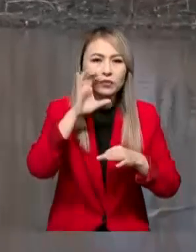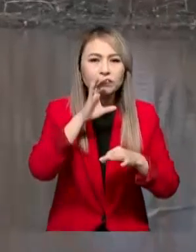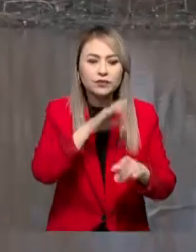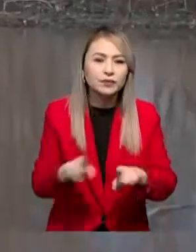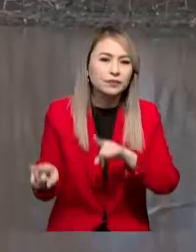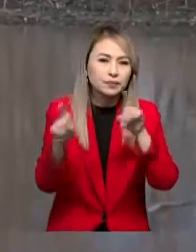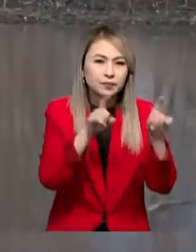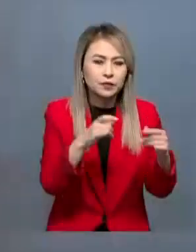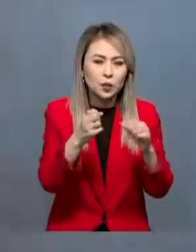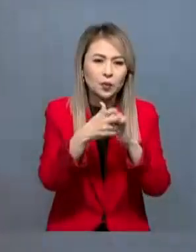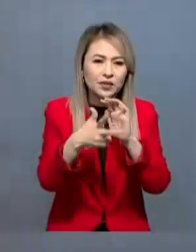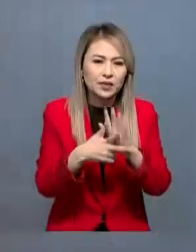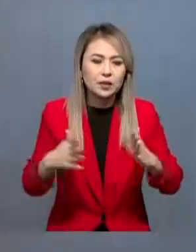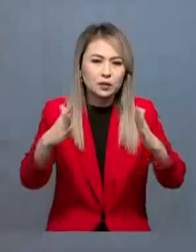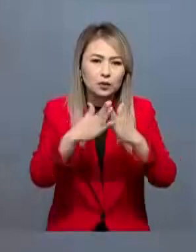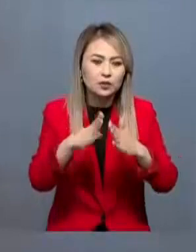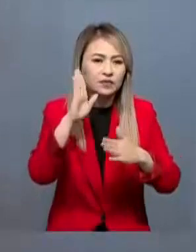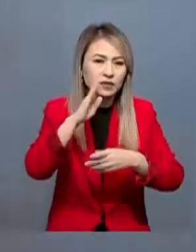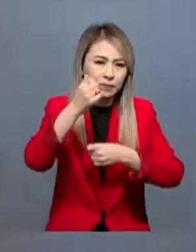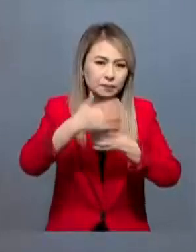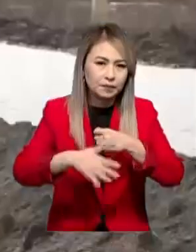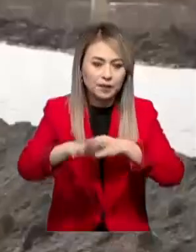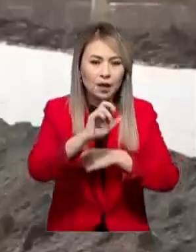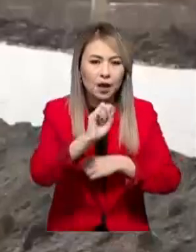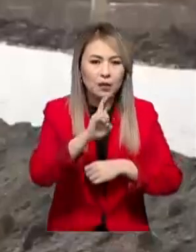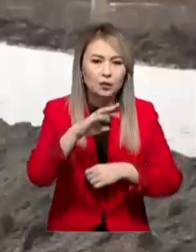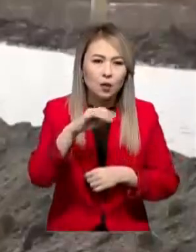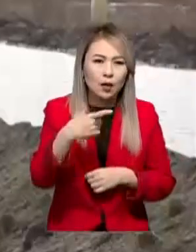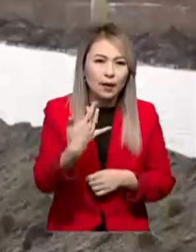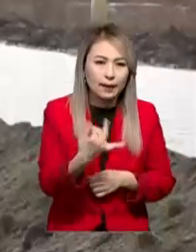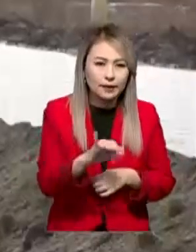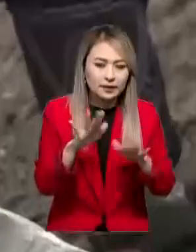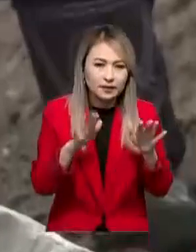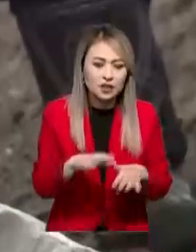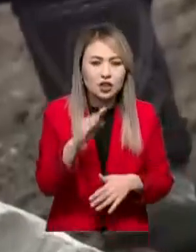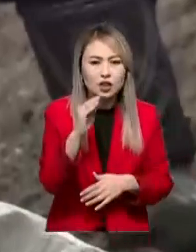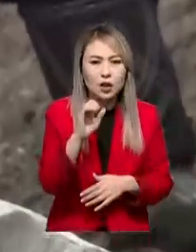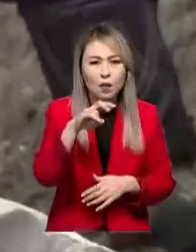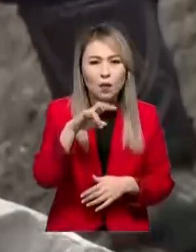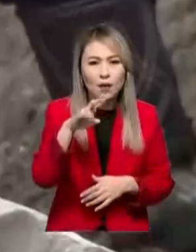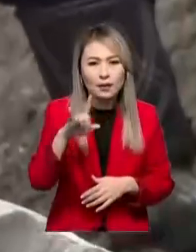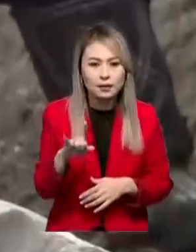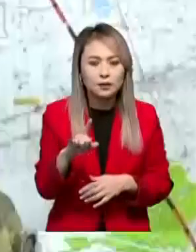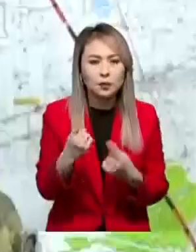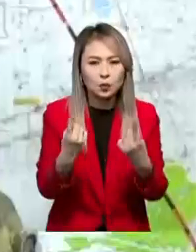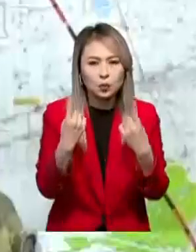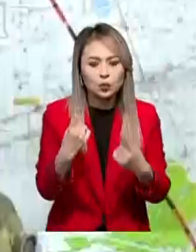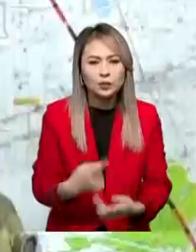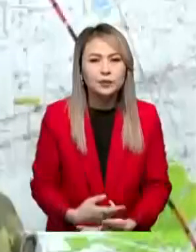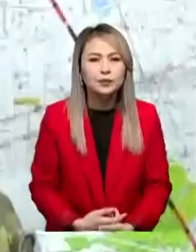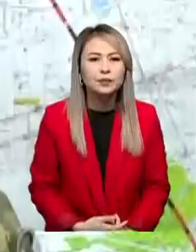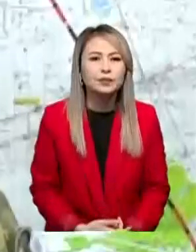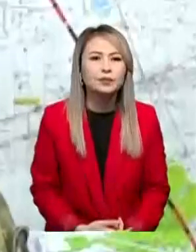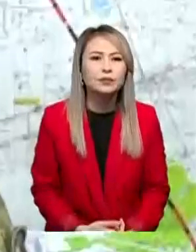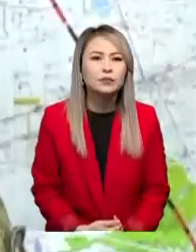барады. Бүгінде 18 үй су ортасында қалды. Ақтоғай ауданының Шолақсор мен Жалаулы ауылдарында жағдай күрделі. Сброс воды